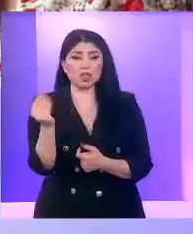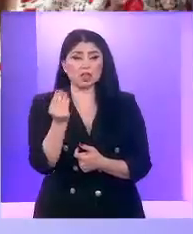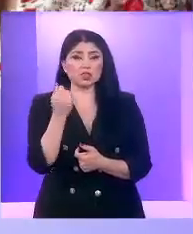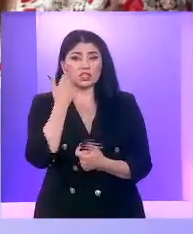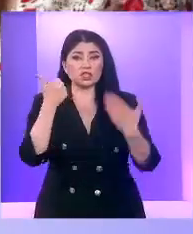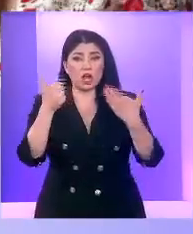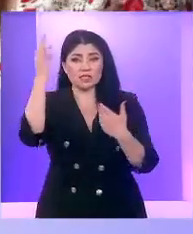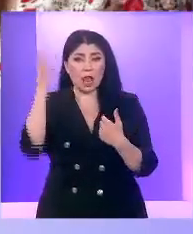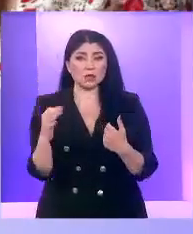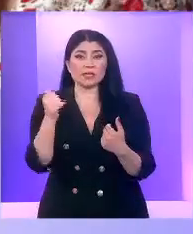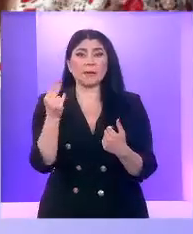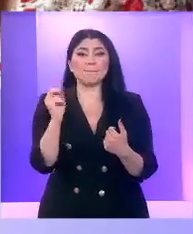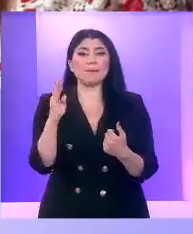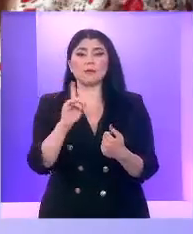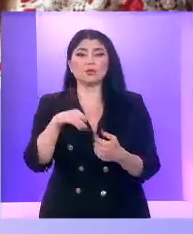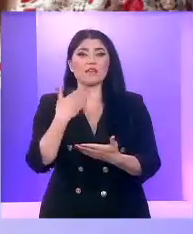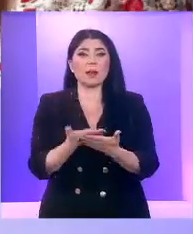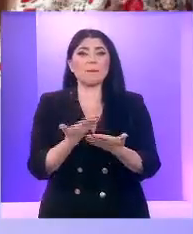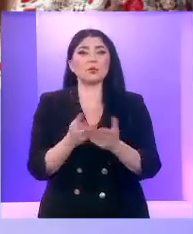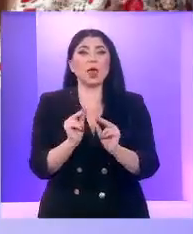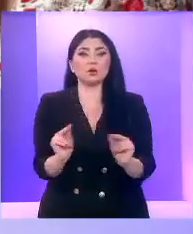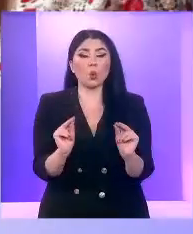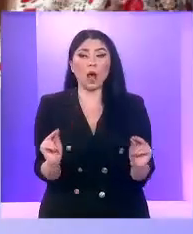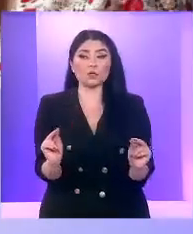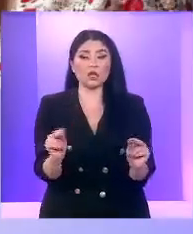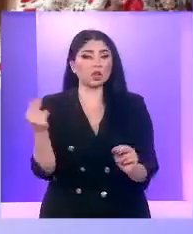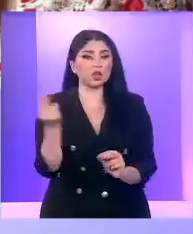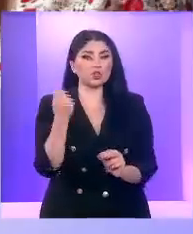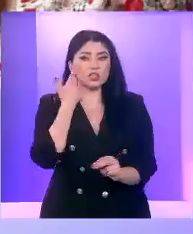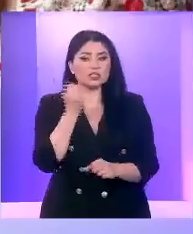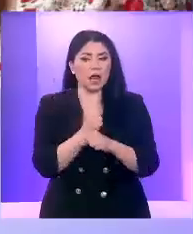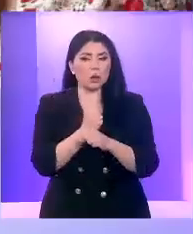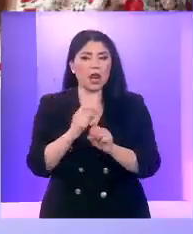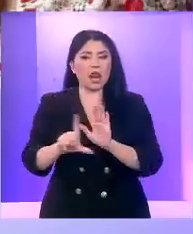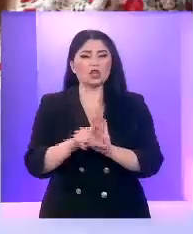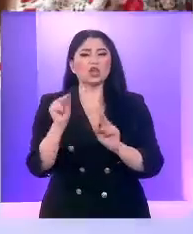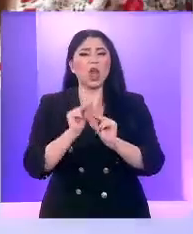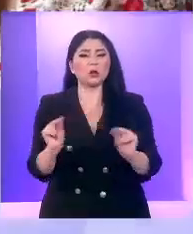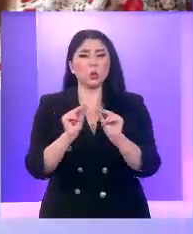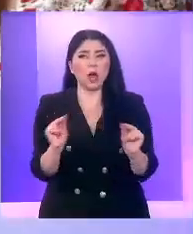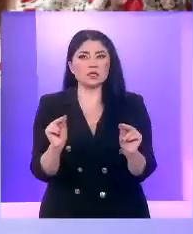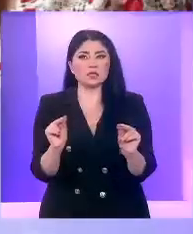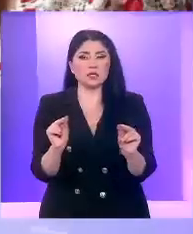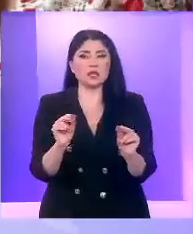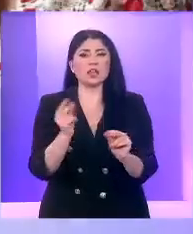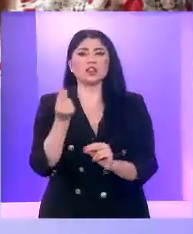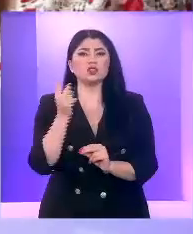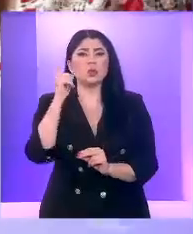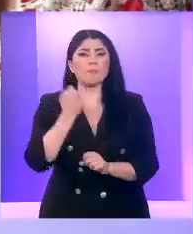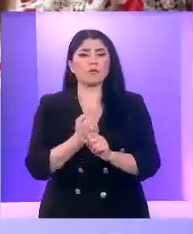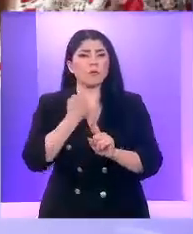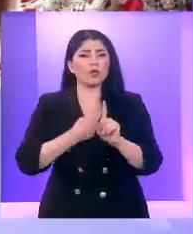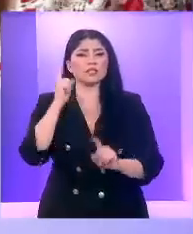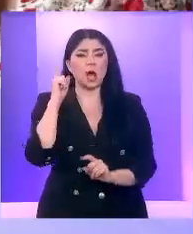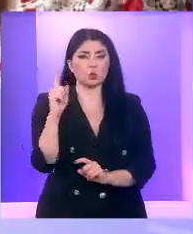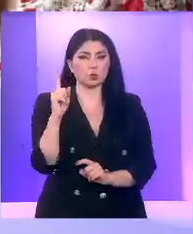când 6% din PIB nu s-a acordat educației? De ce când s-a lucrat la legea educației? De ce n-am ieșit atunci